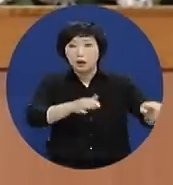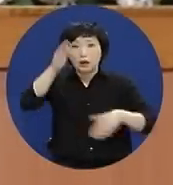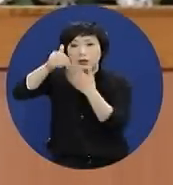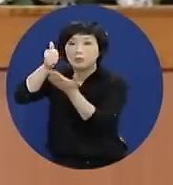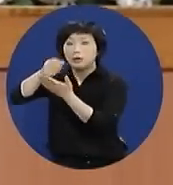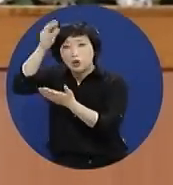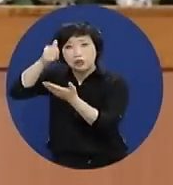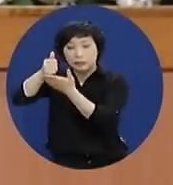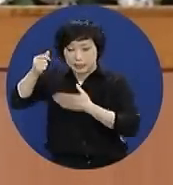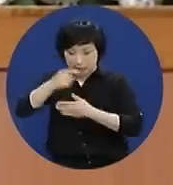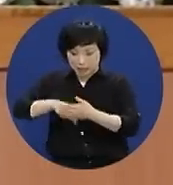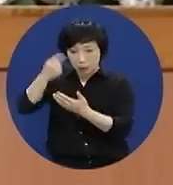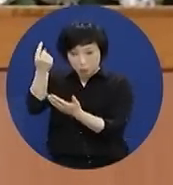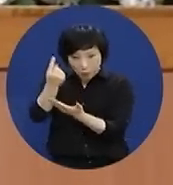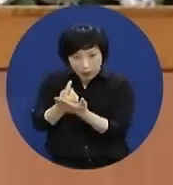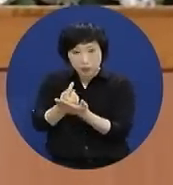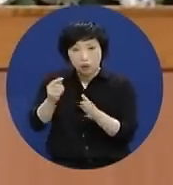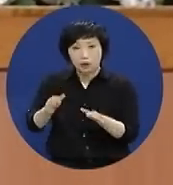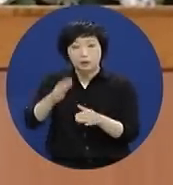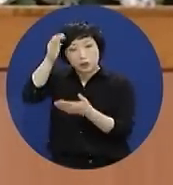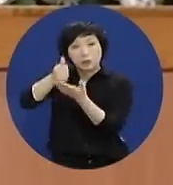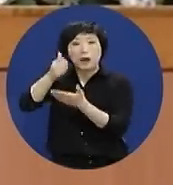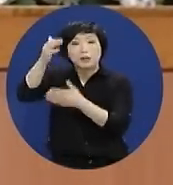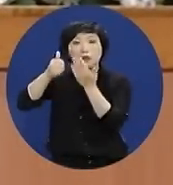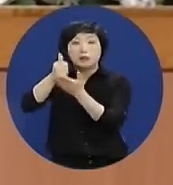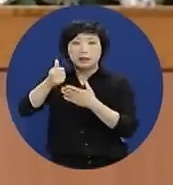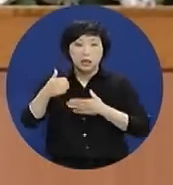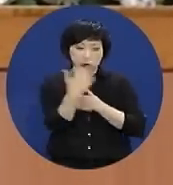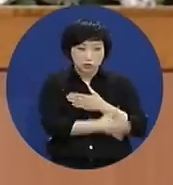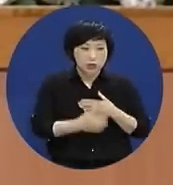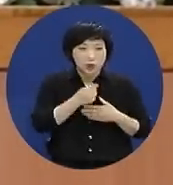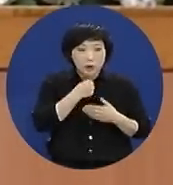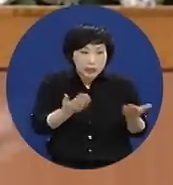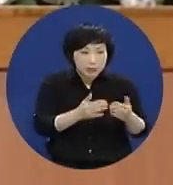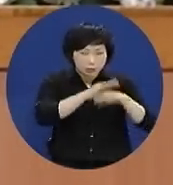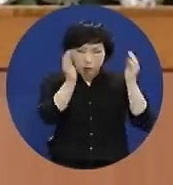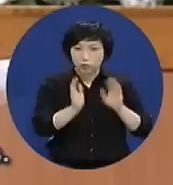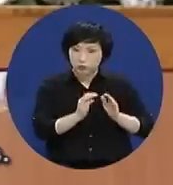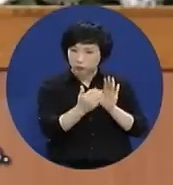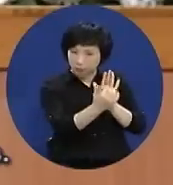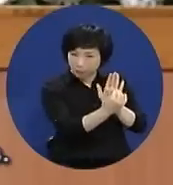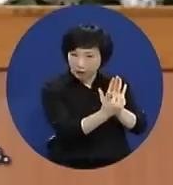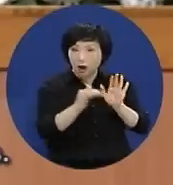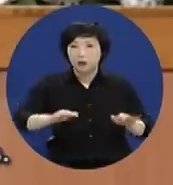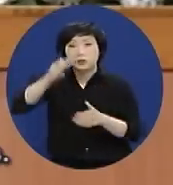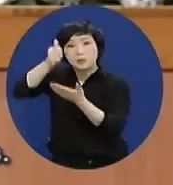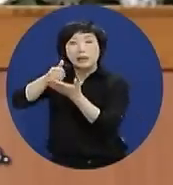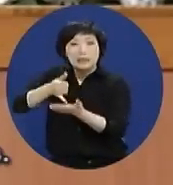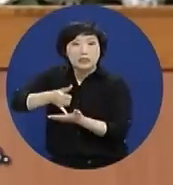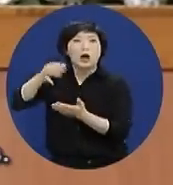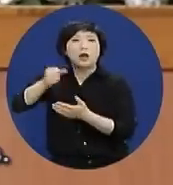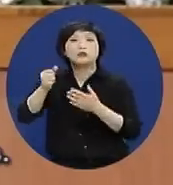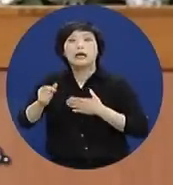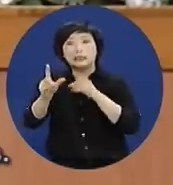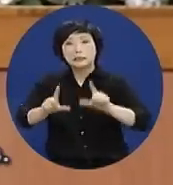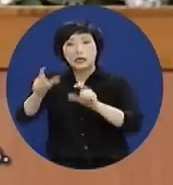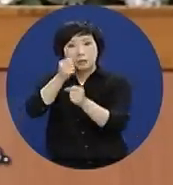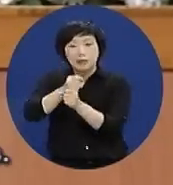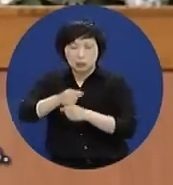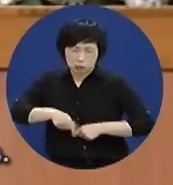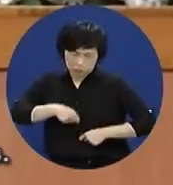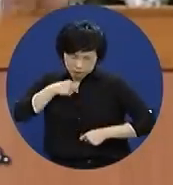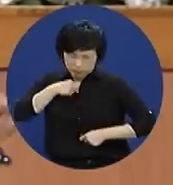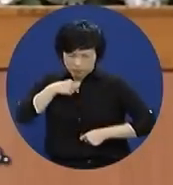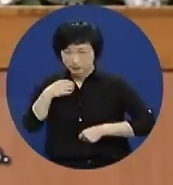道具器として使用されてはいけないのです三玉なる神様が私のうに望まれて三玉の助けによって肉の